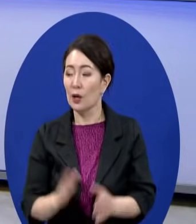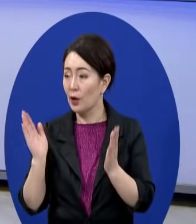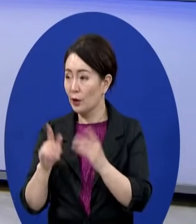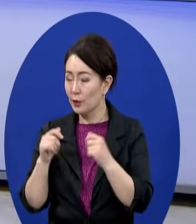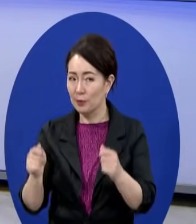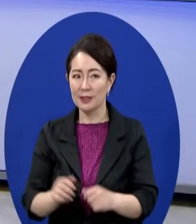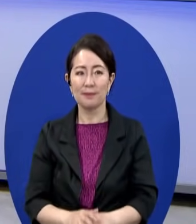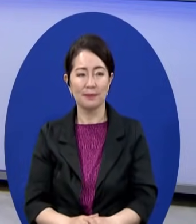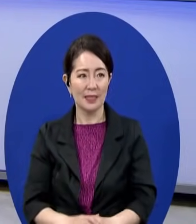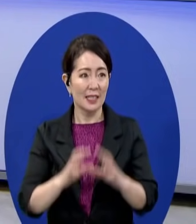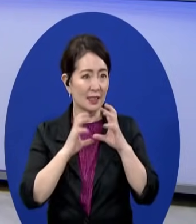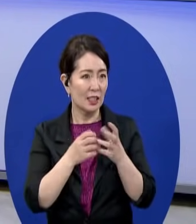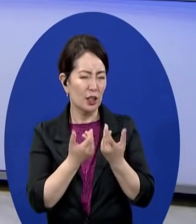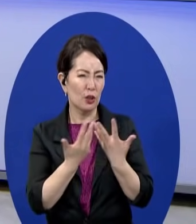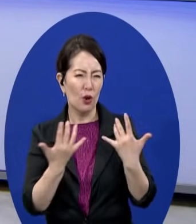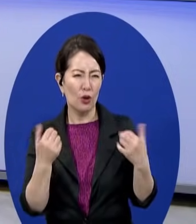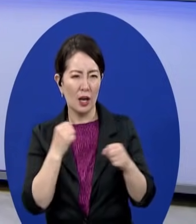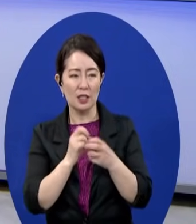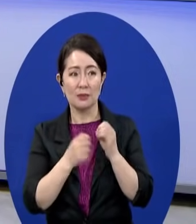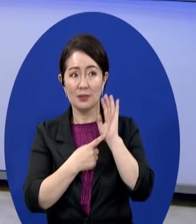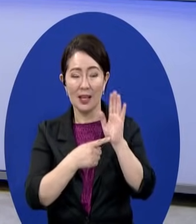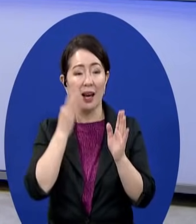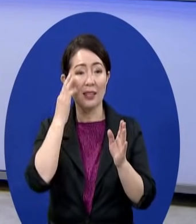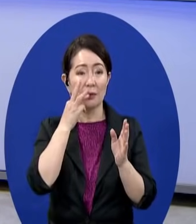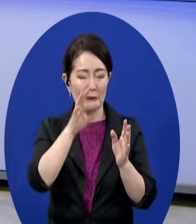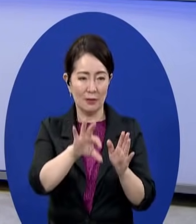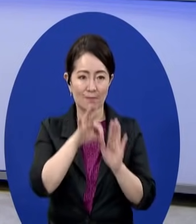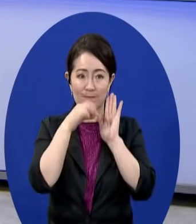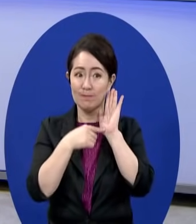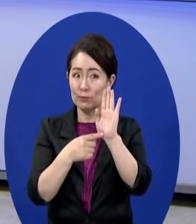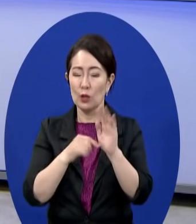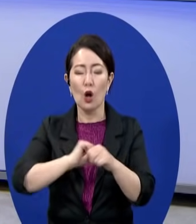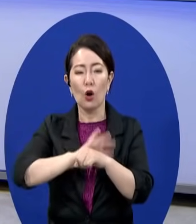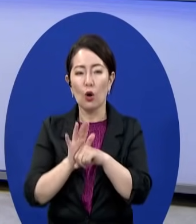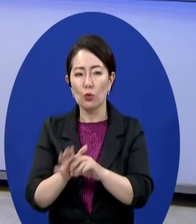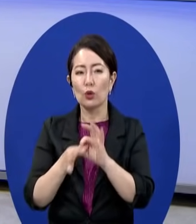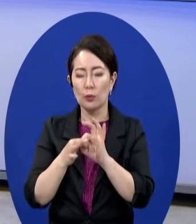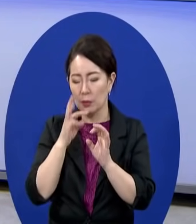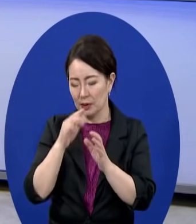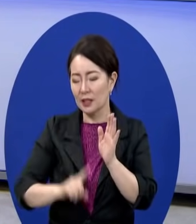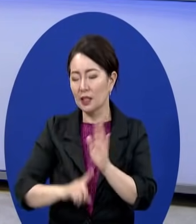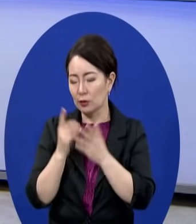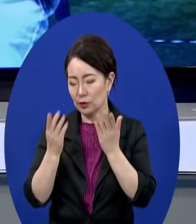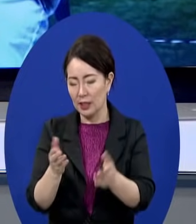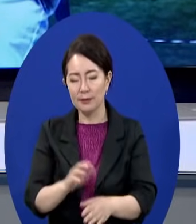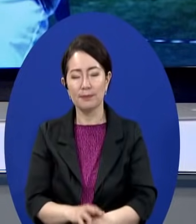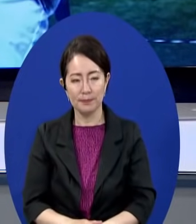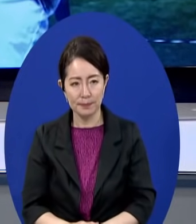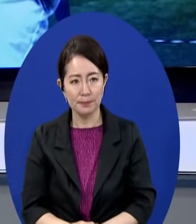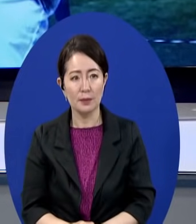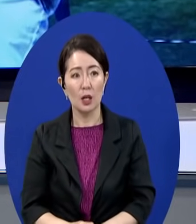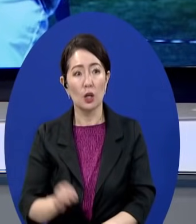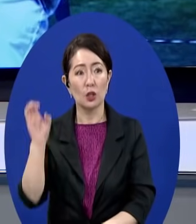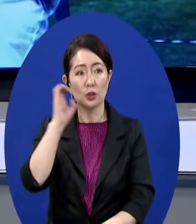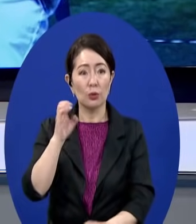За дэлхийд дахиад маш олон үйл явдал өрнөж байна. Эдгээрээс гадаад мэдээгээ коронавирусны халтартай холбоотой мэдээллээр эхлүүлж байна.